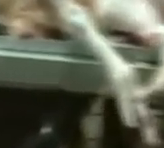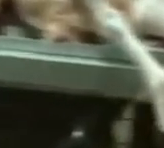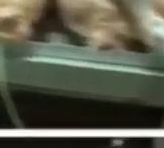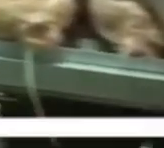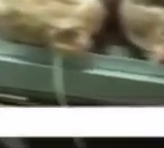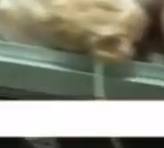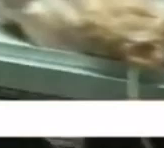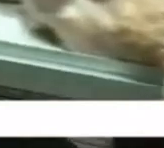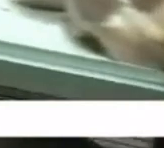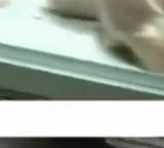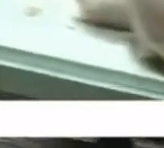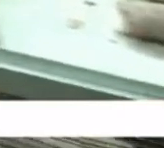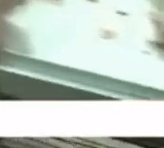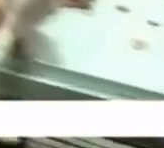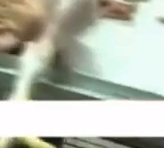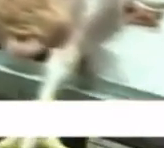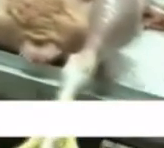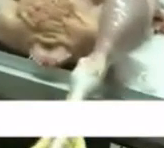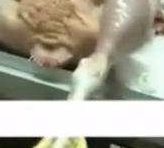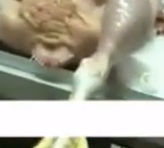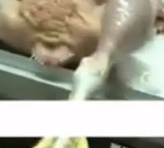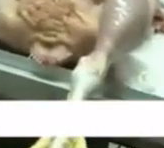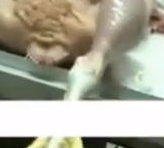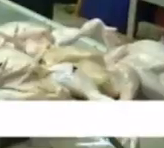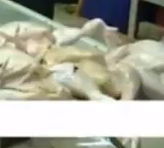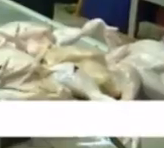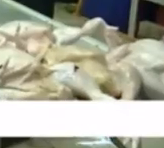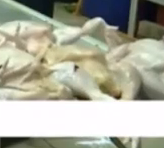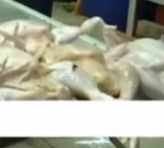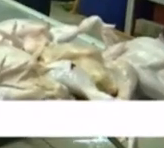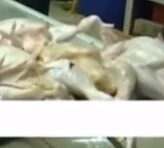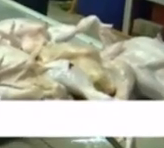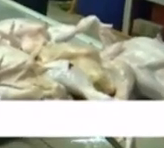Aidilfitri, bekalan barang keperluan mencukupi.